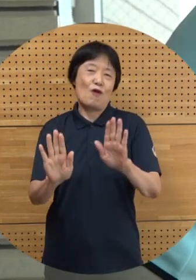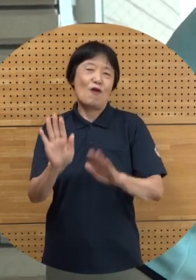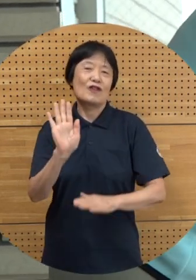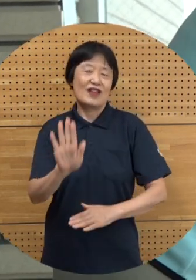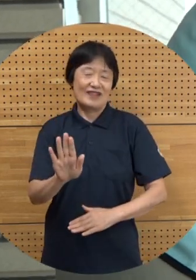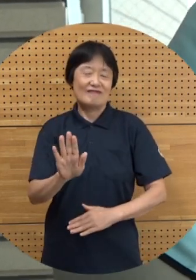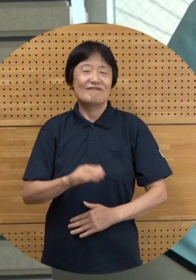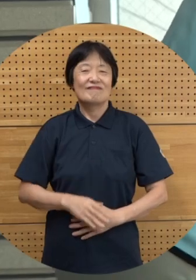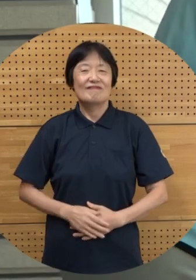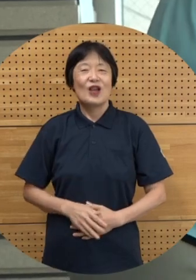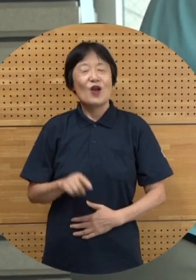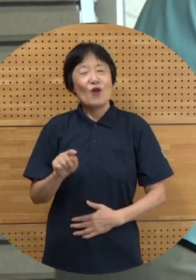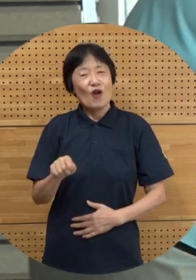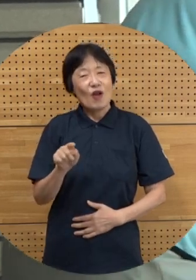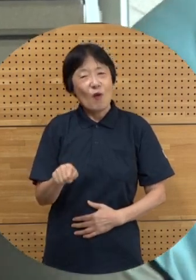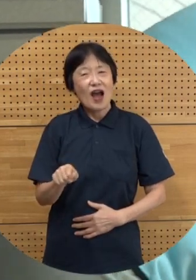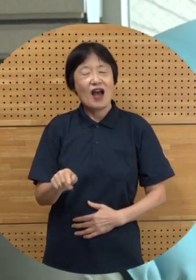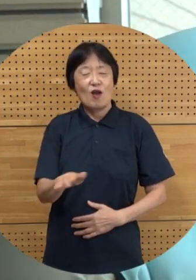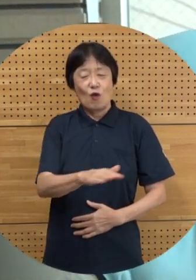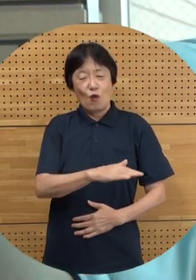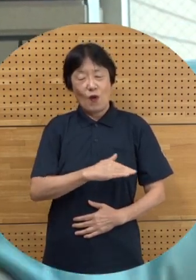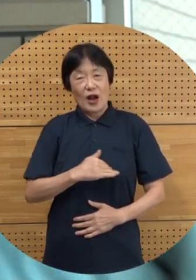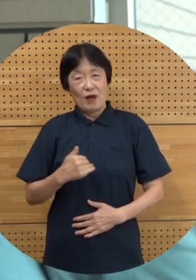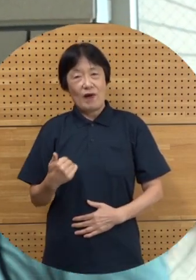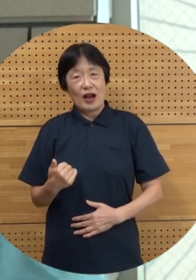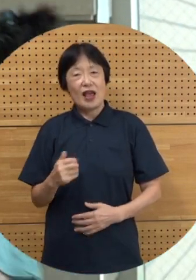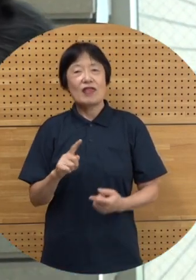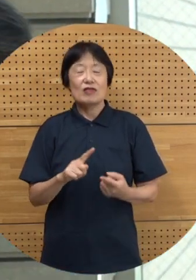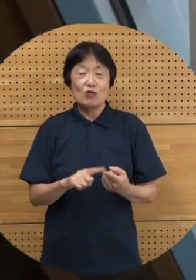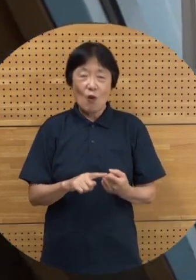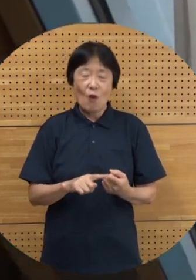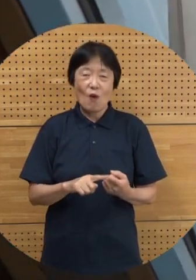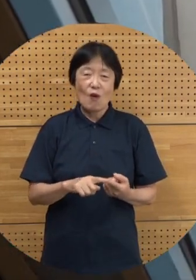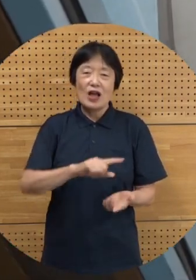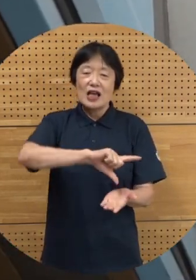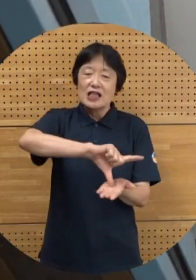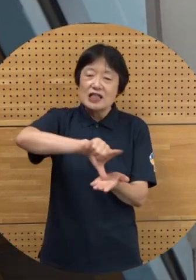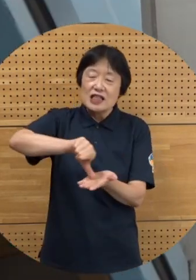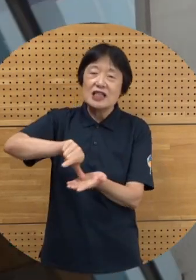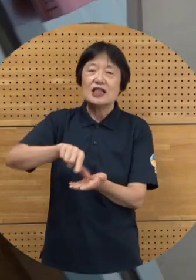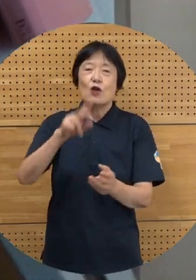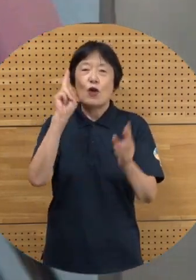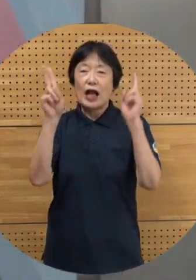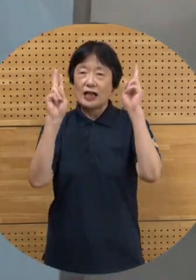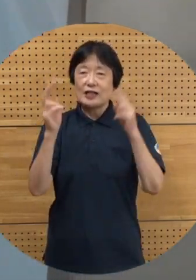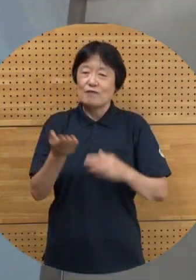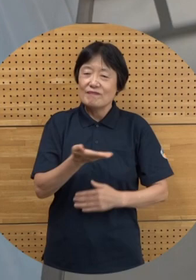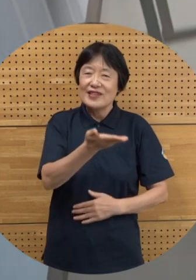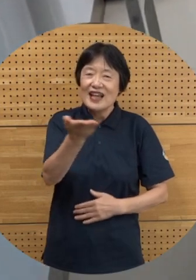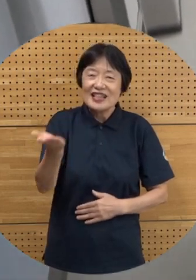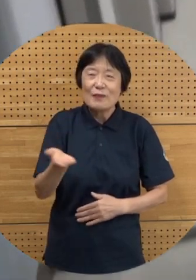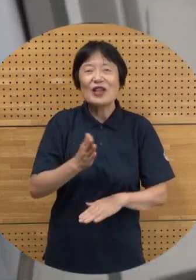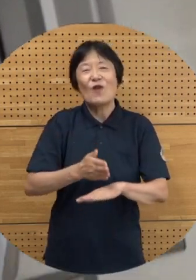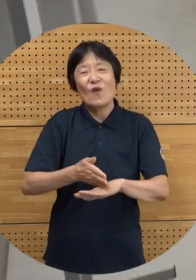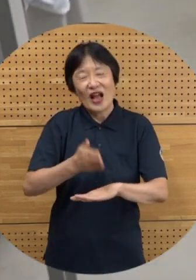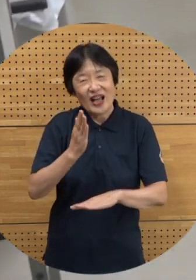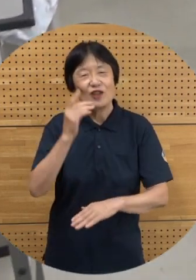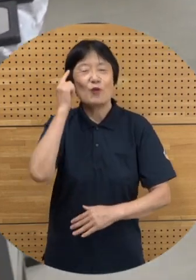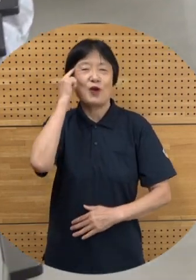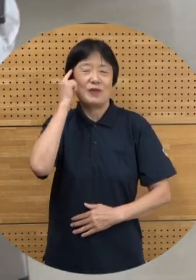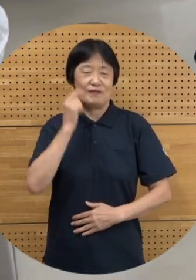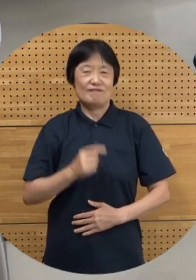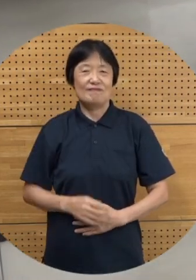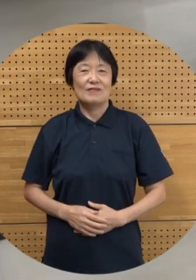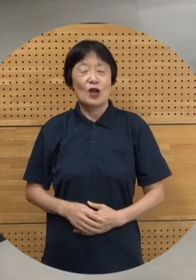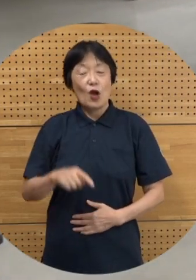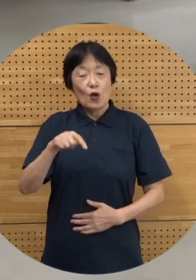で、本当にこれは我々支援員だけでなくですね、地域の会社様のおかげでございます。あくま